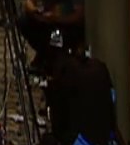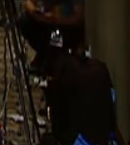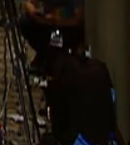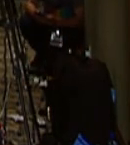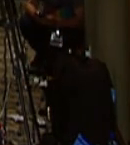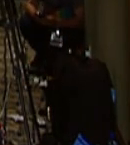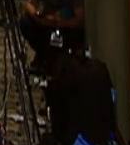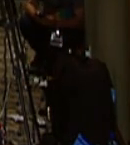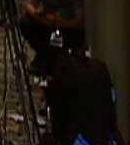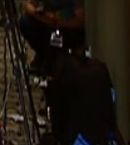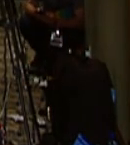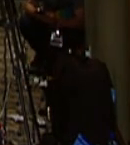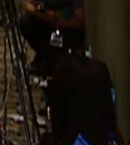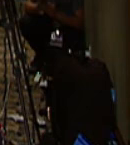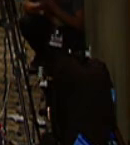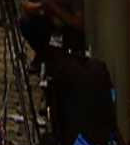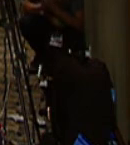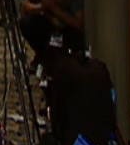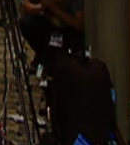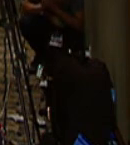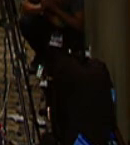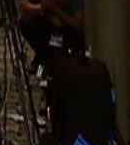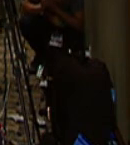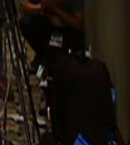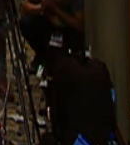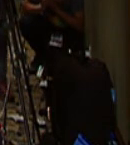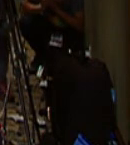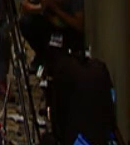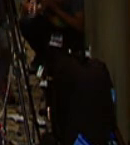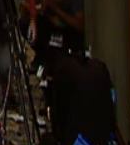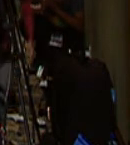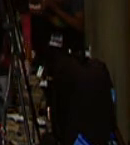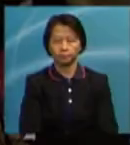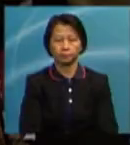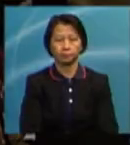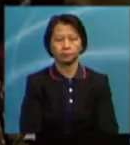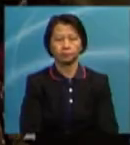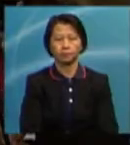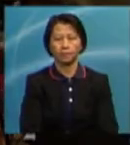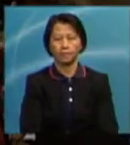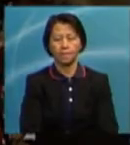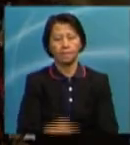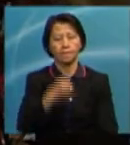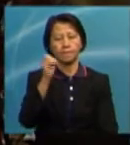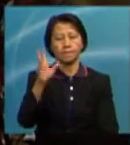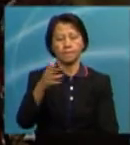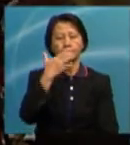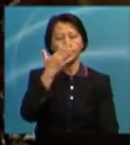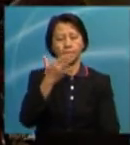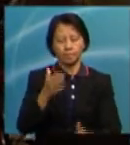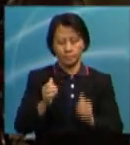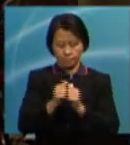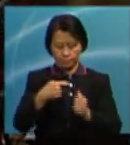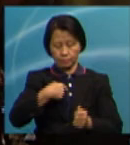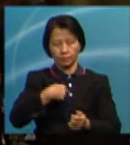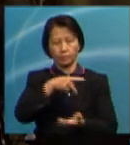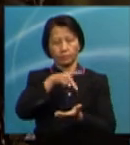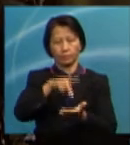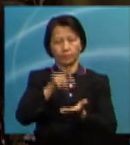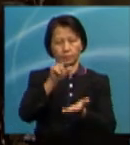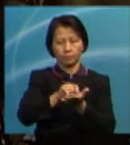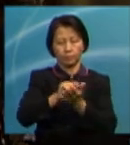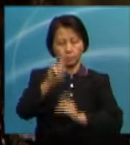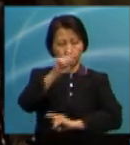silakan Terima kasih Iven dan juga Atikah baik masih lagi bersama saya di pusat media bagi hari kesembilan